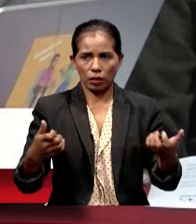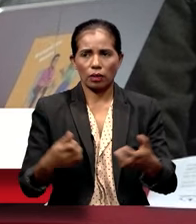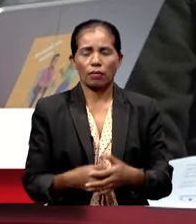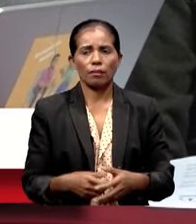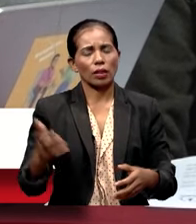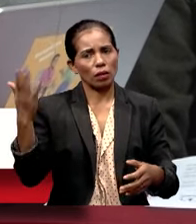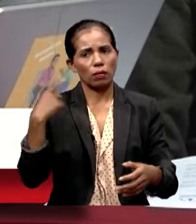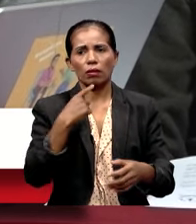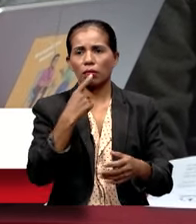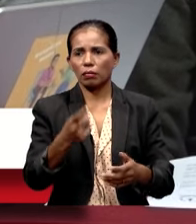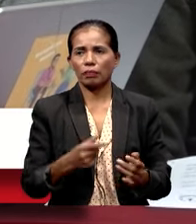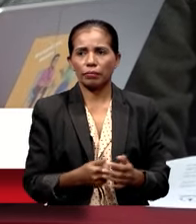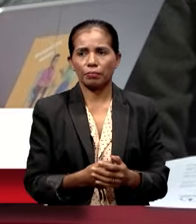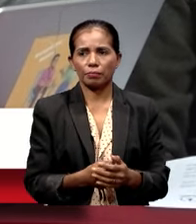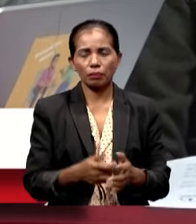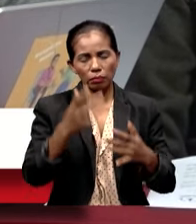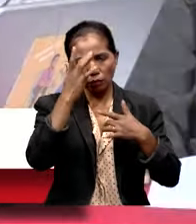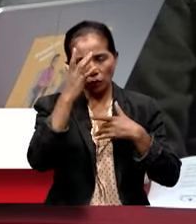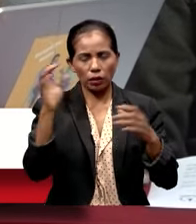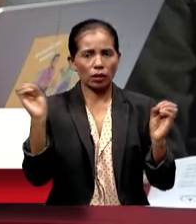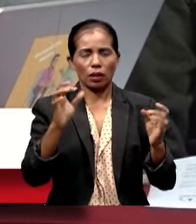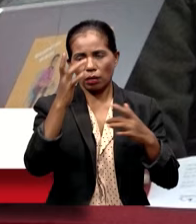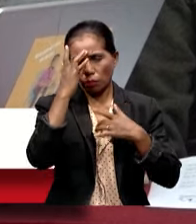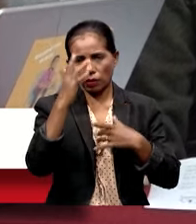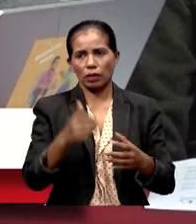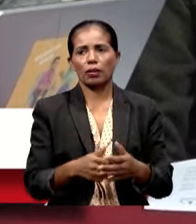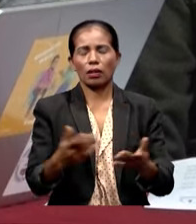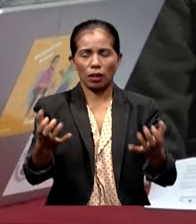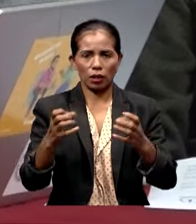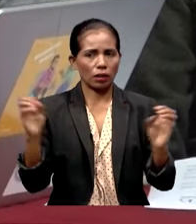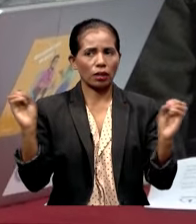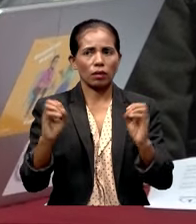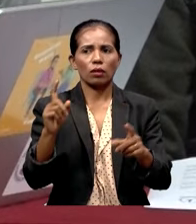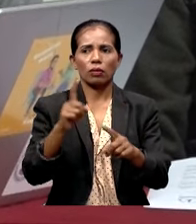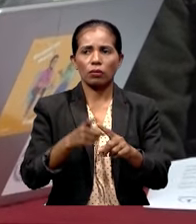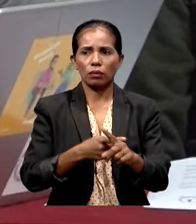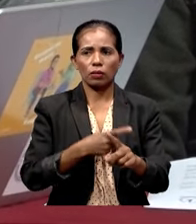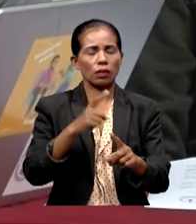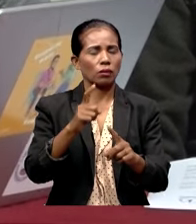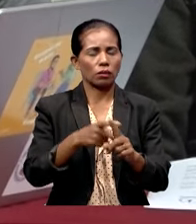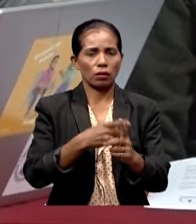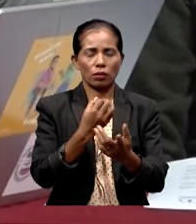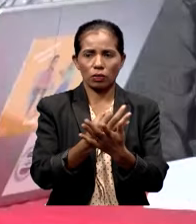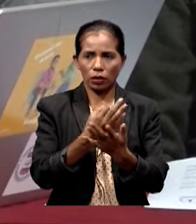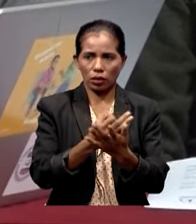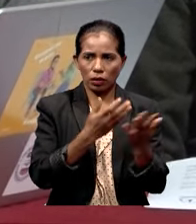ni setia. Sila tumoras ka la moras ka akar kalakoi fulfulan osante kita memilih ini se